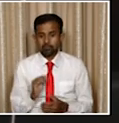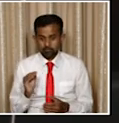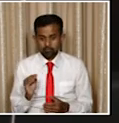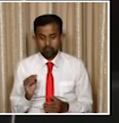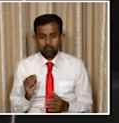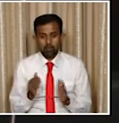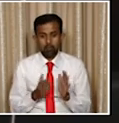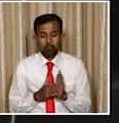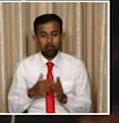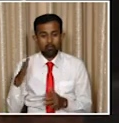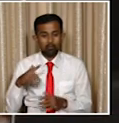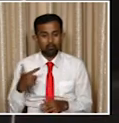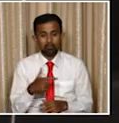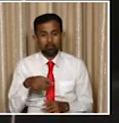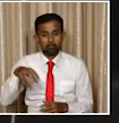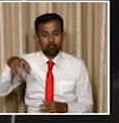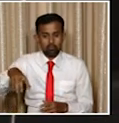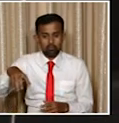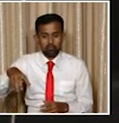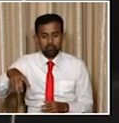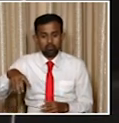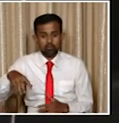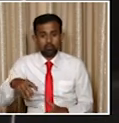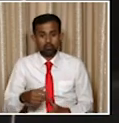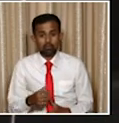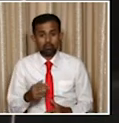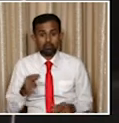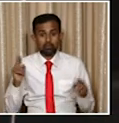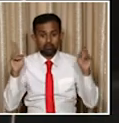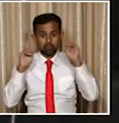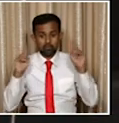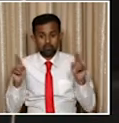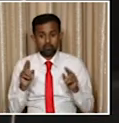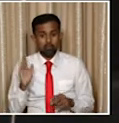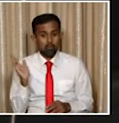இன்டர்நேஷனல் ஐலண்ட். எனவே முற்று முழுதாக ஒரு சுற்றுலாத்துறைக்காக அதாவது